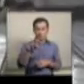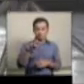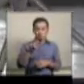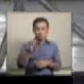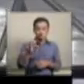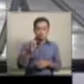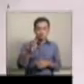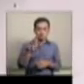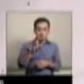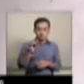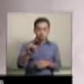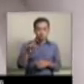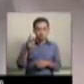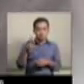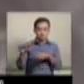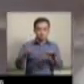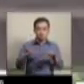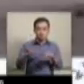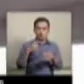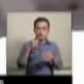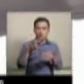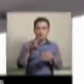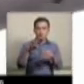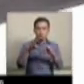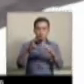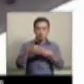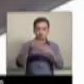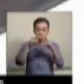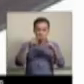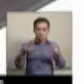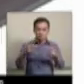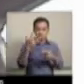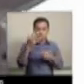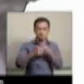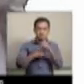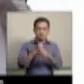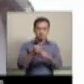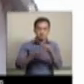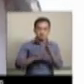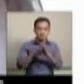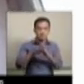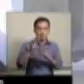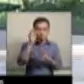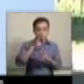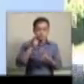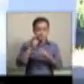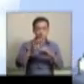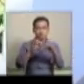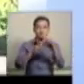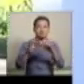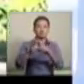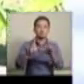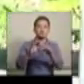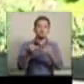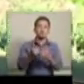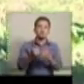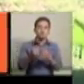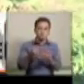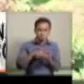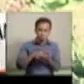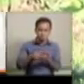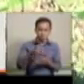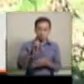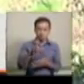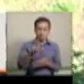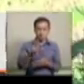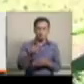7.2 na lindol. Ito ang waffle box house na 5 taong dinevelop ng isang Pinoy construction company. Gawa sa purong semento at